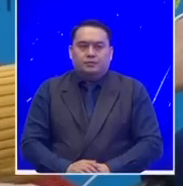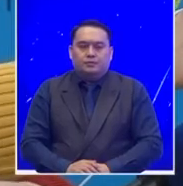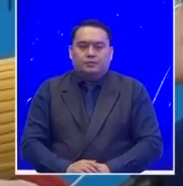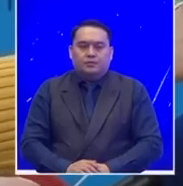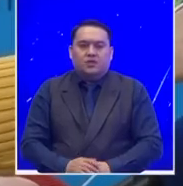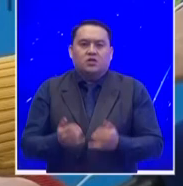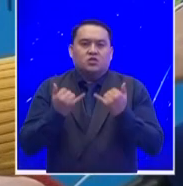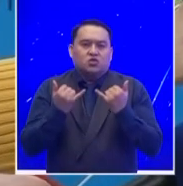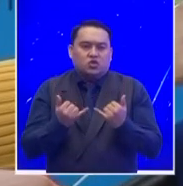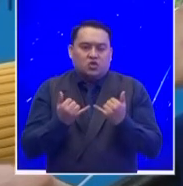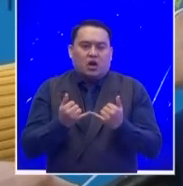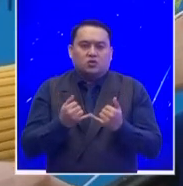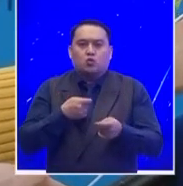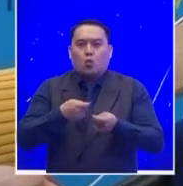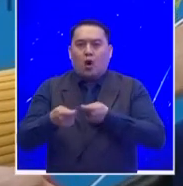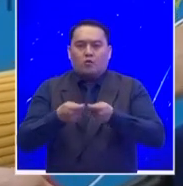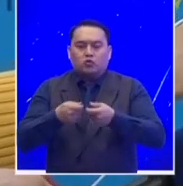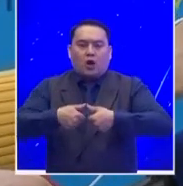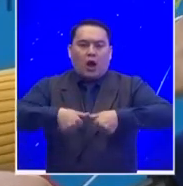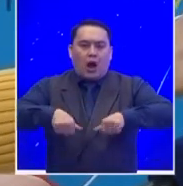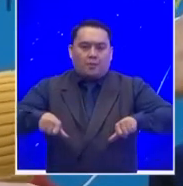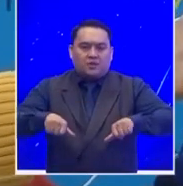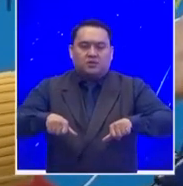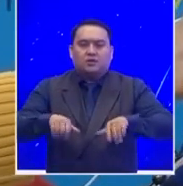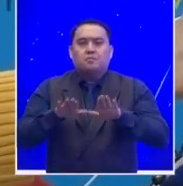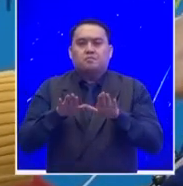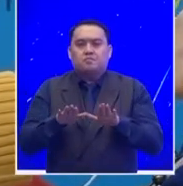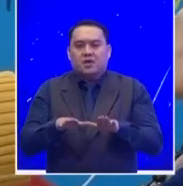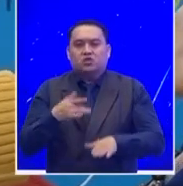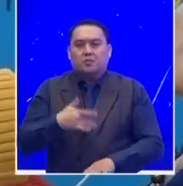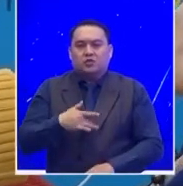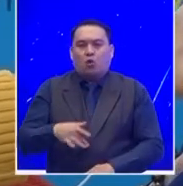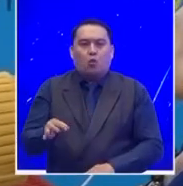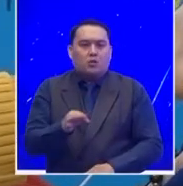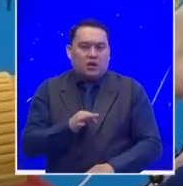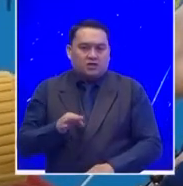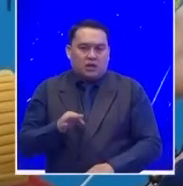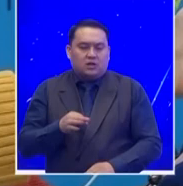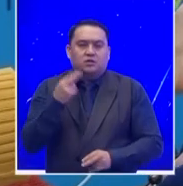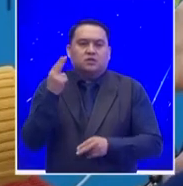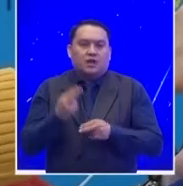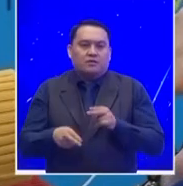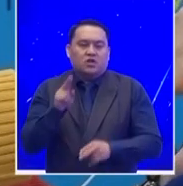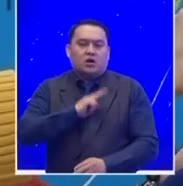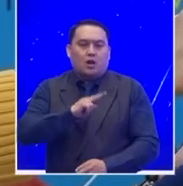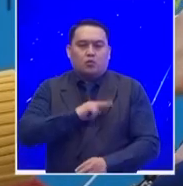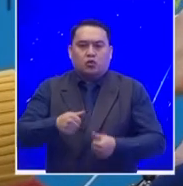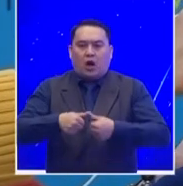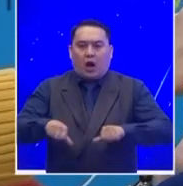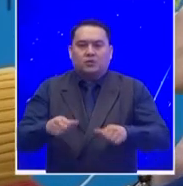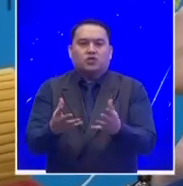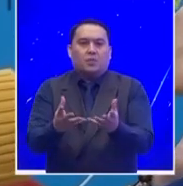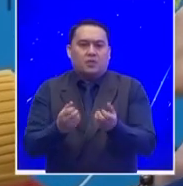В настоящее время правительственная комиссия находится в Кордайском районе Жамбылской области. По завершению работы комиссии будут